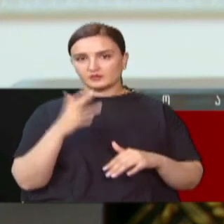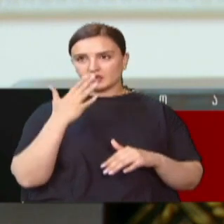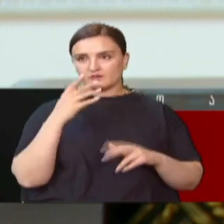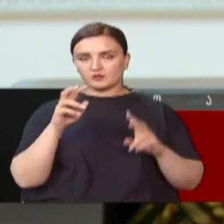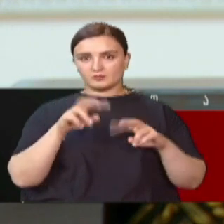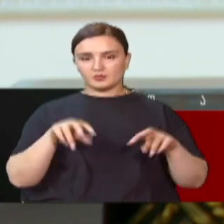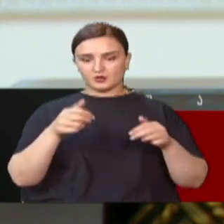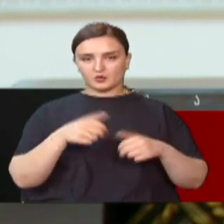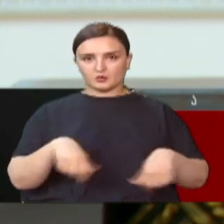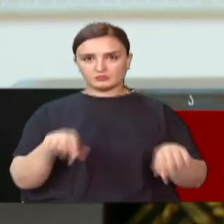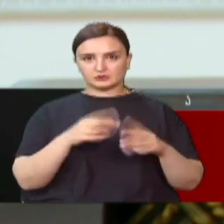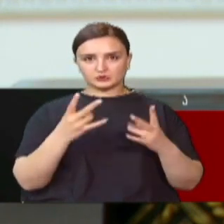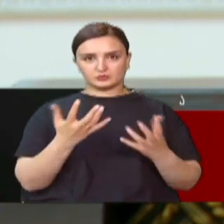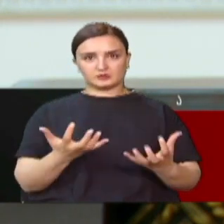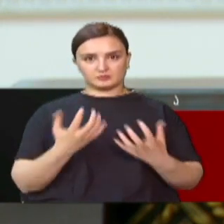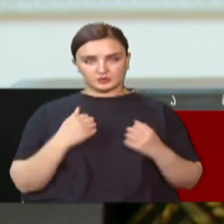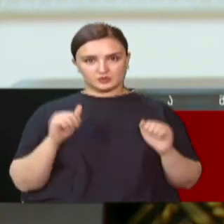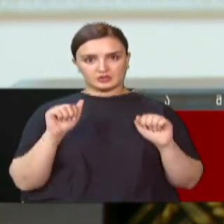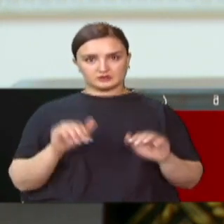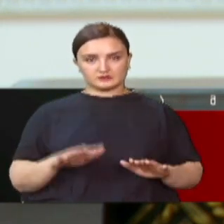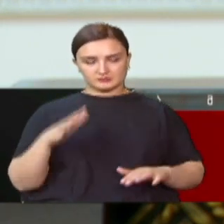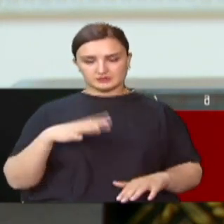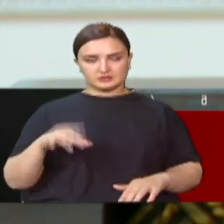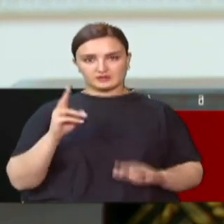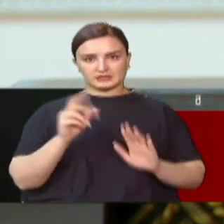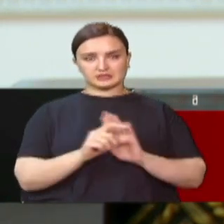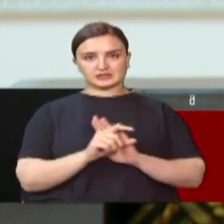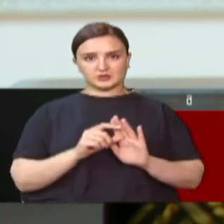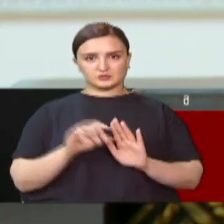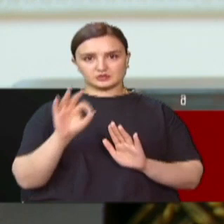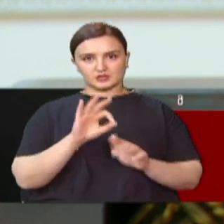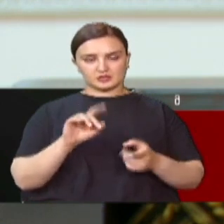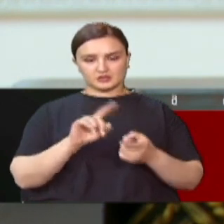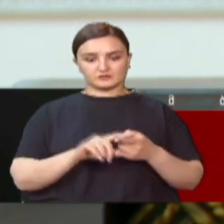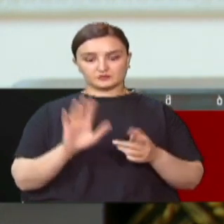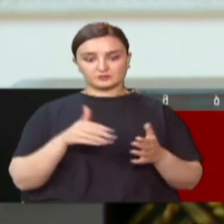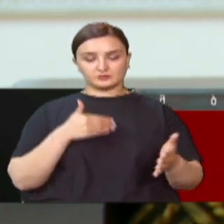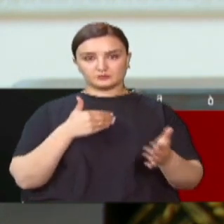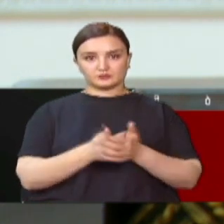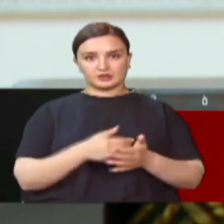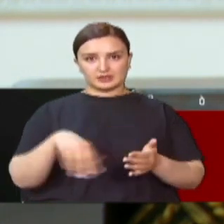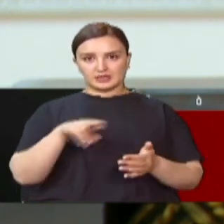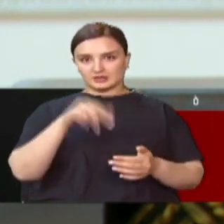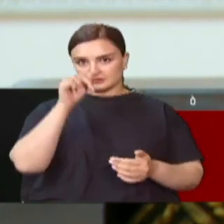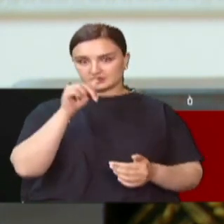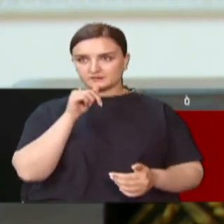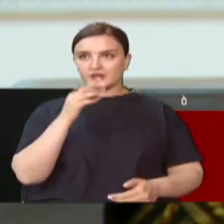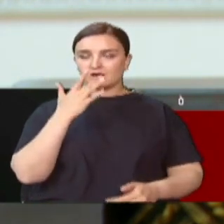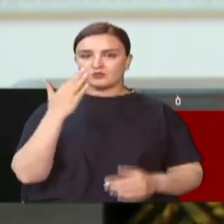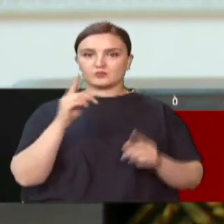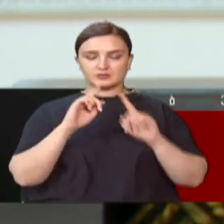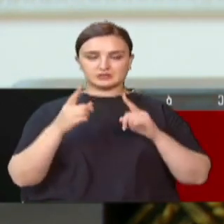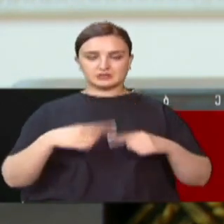უნდა მიიღოს გადაწყვეტილება საქართველოს კანდიდატის სტატუსთან კავშირები, და რა თქმა უნდა, ახლოვდება დეკემბრის თვე, როცა უკვე ევროსაბჭომ უნდა